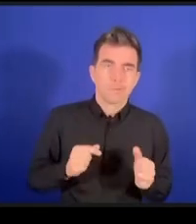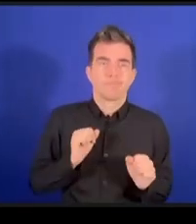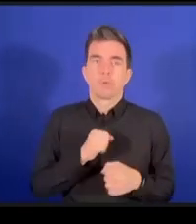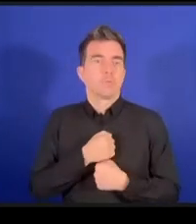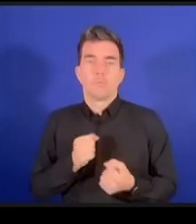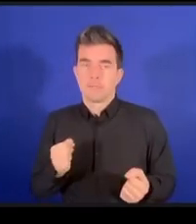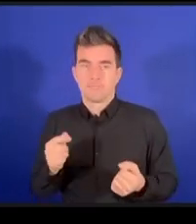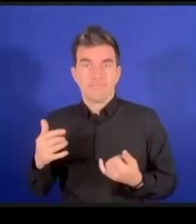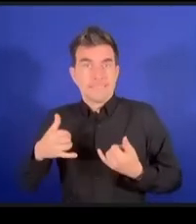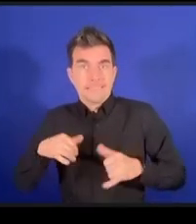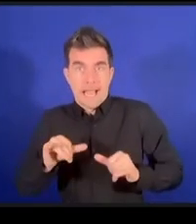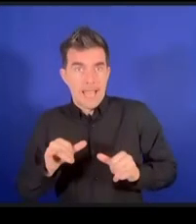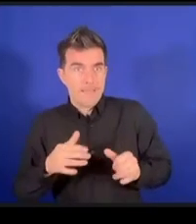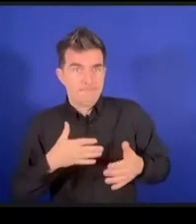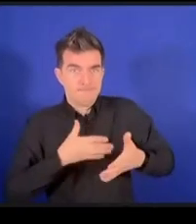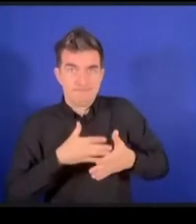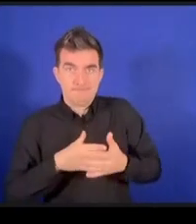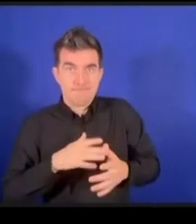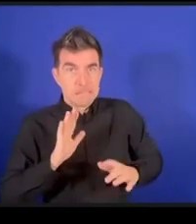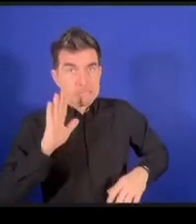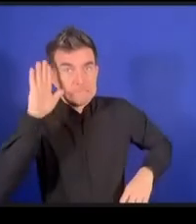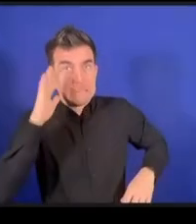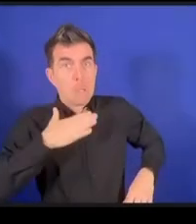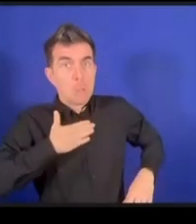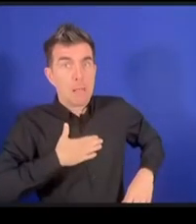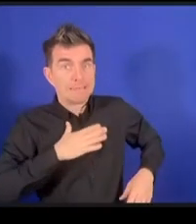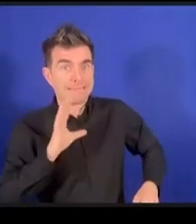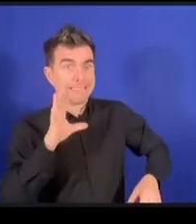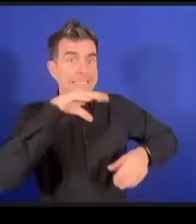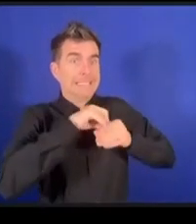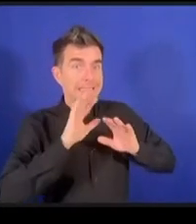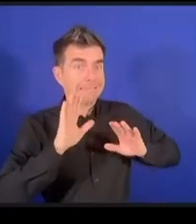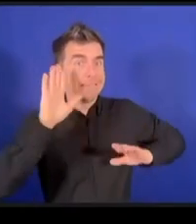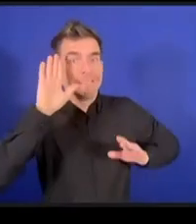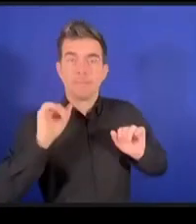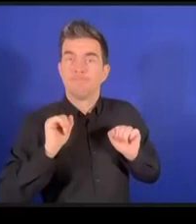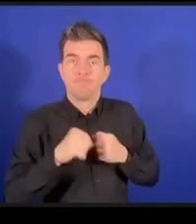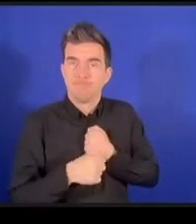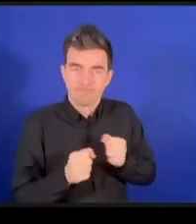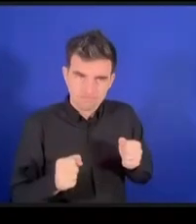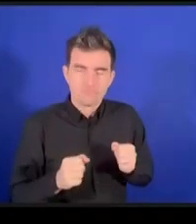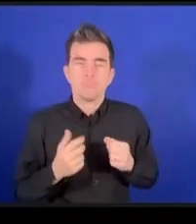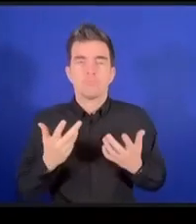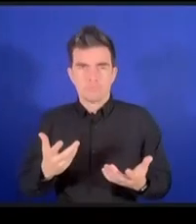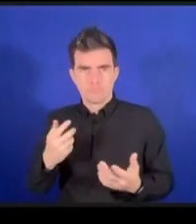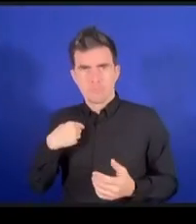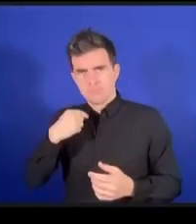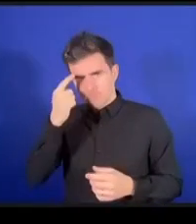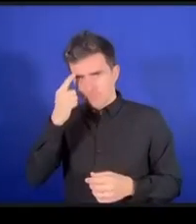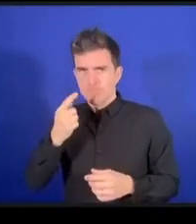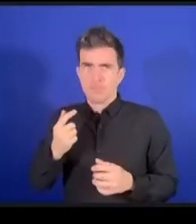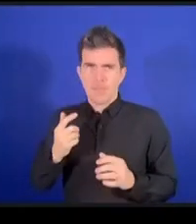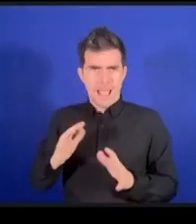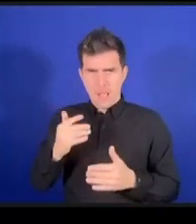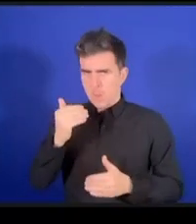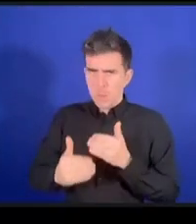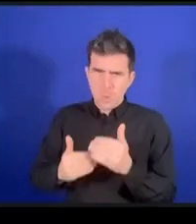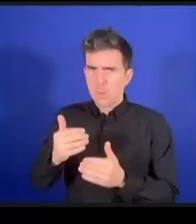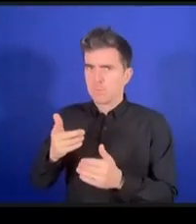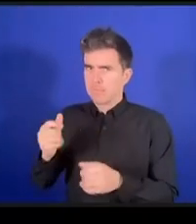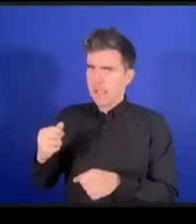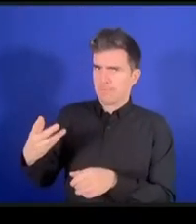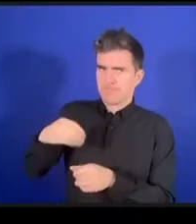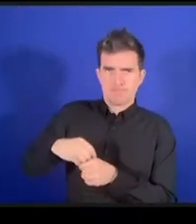с этим они могут отставать в том числе процесса достижения цур Спасибо за